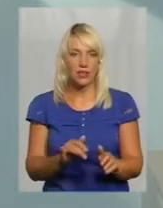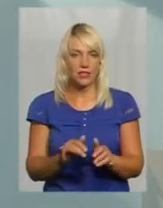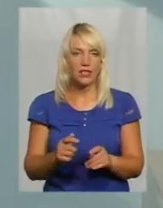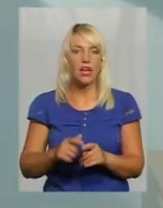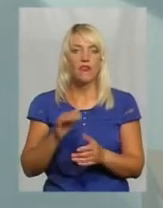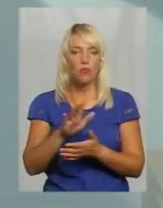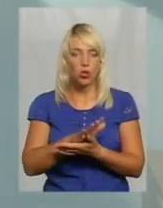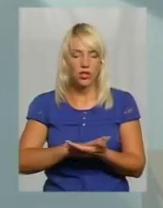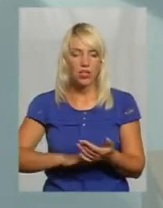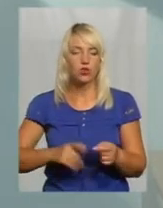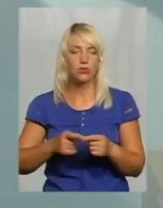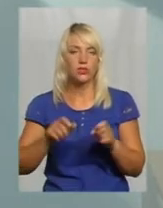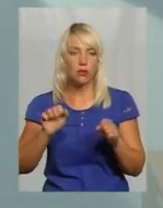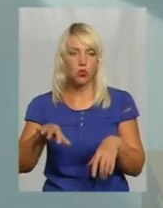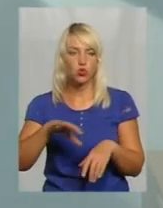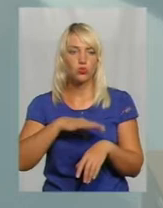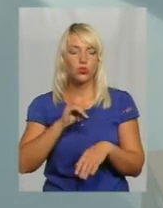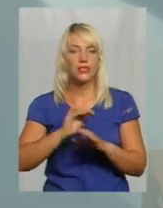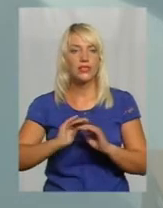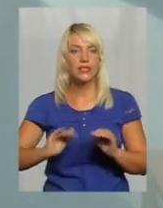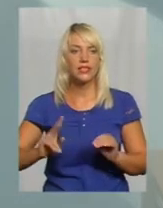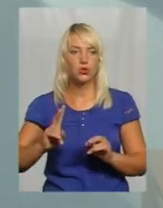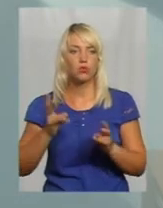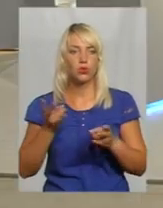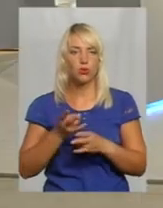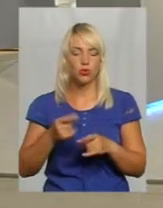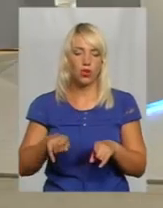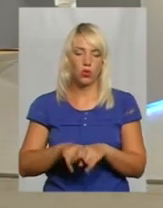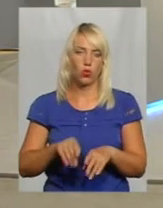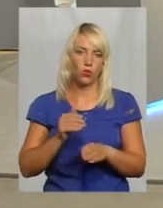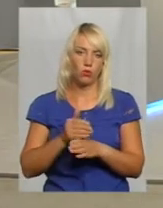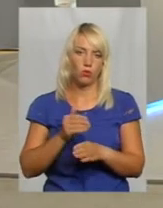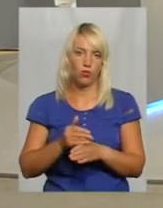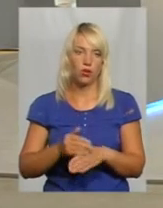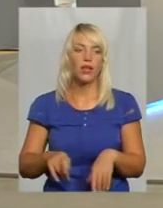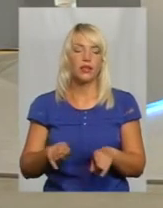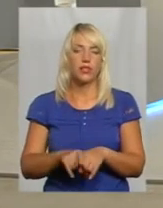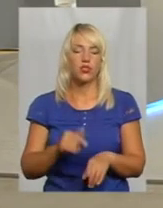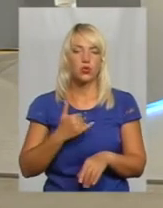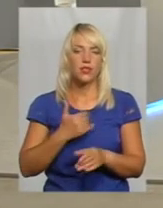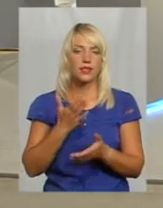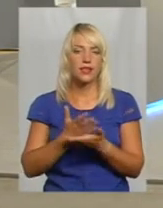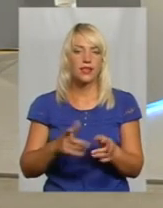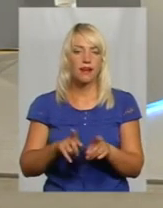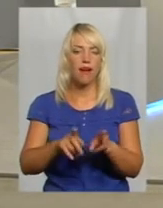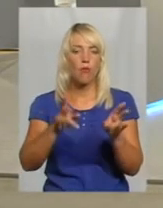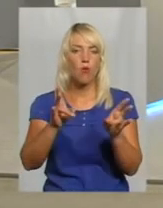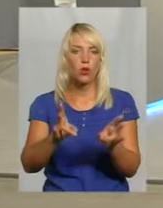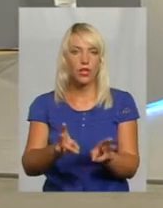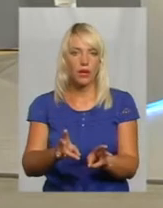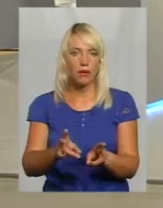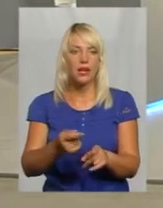в подальшому це можуть бути і діти, які потребують такої допомоги. Теж у нас є така потреба,